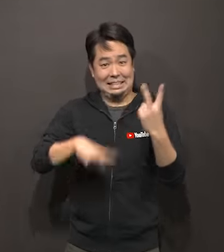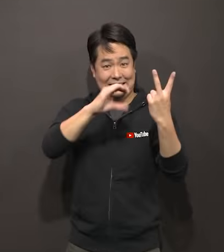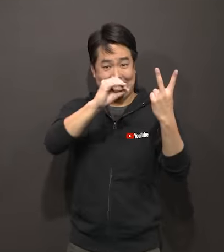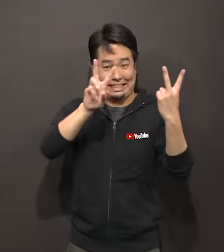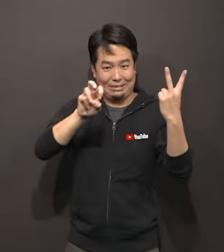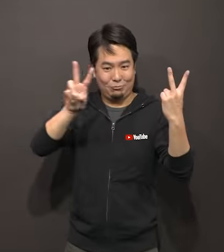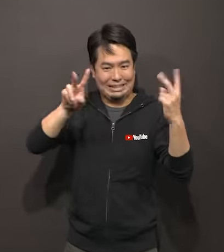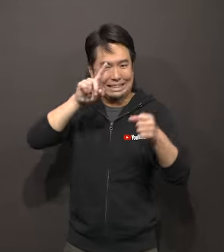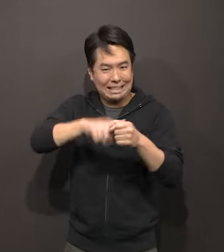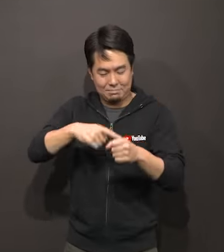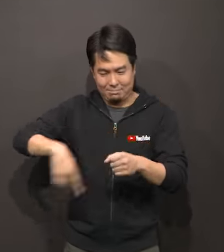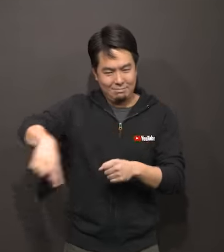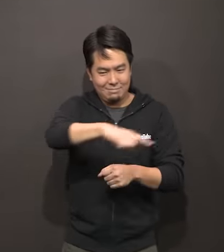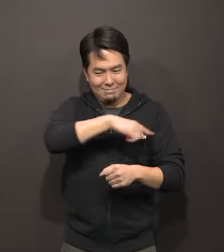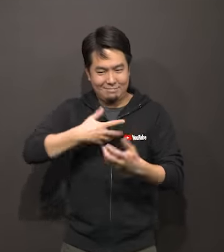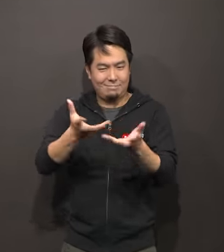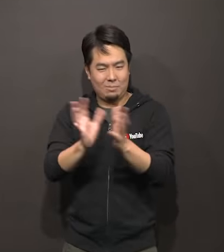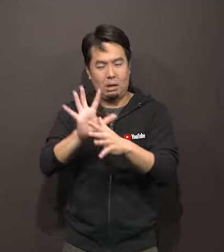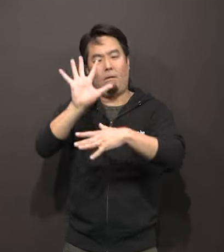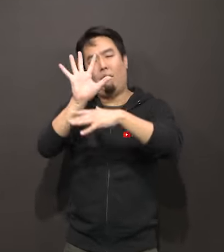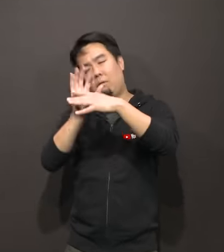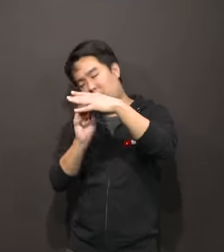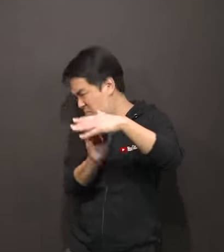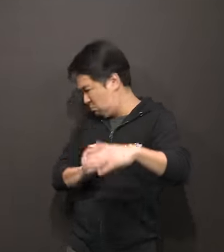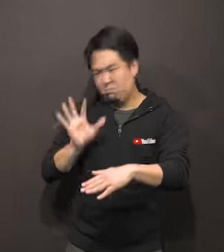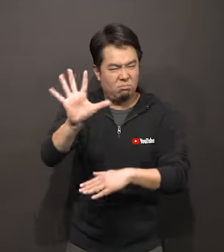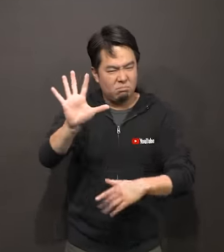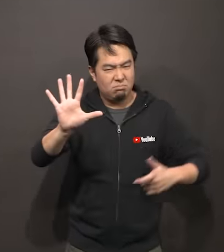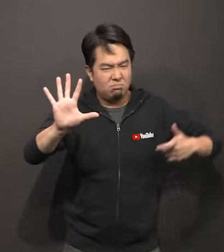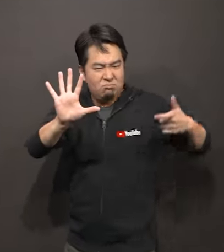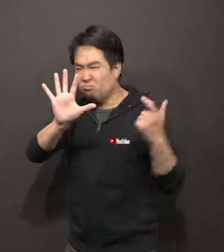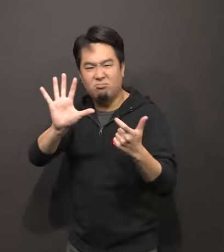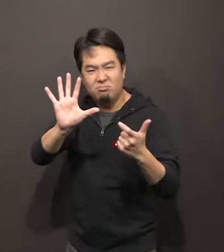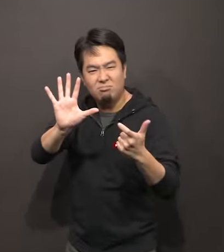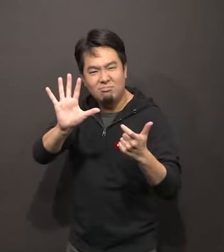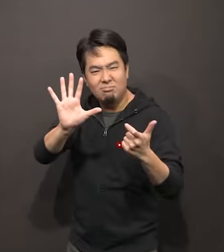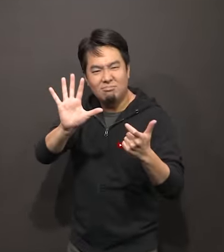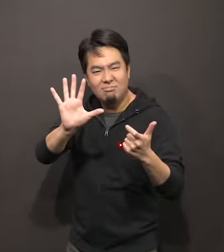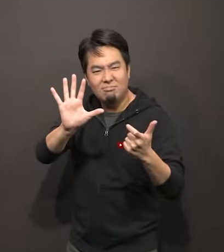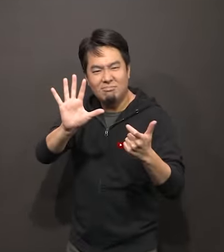2022년 5월 달 동안 도시나는 가능성 INSIDE!